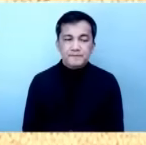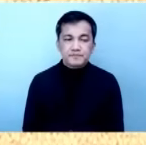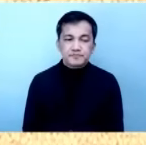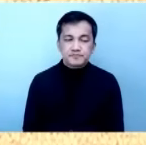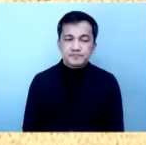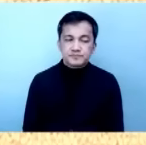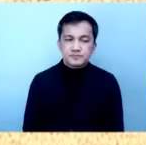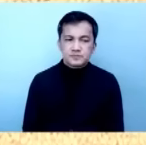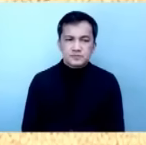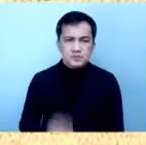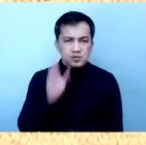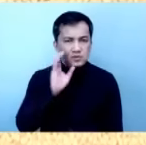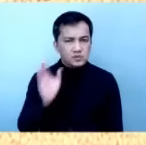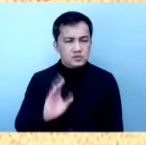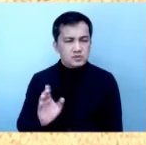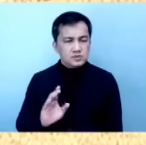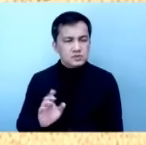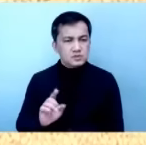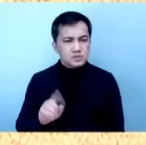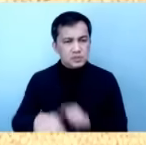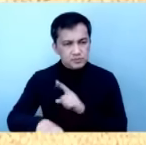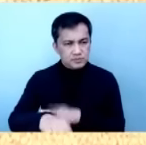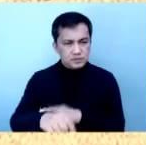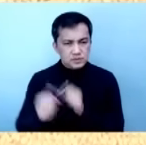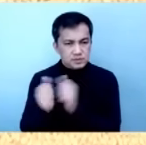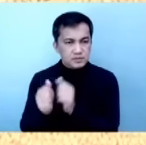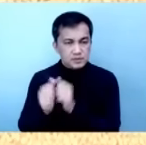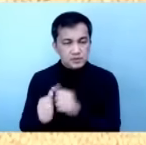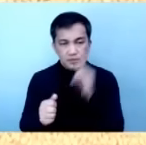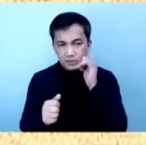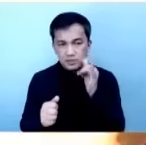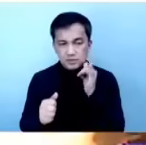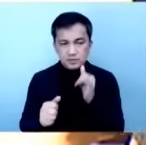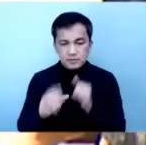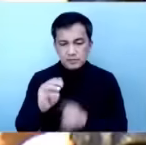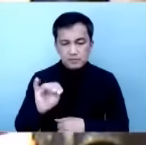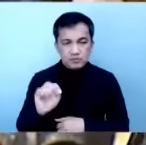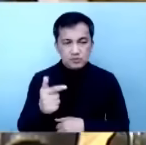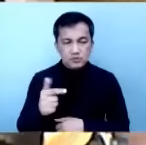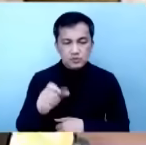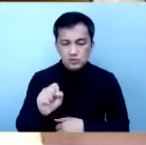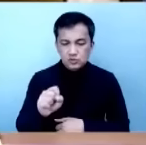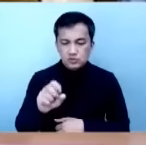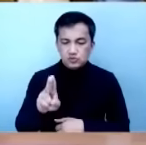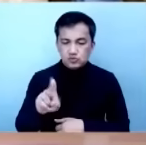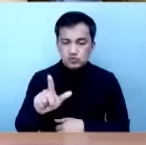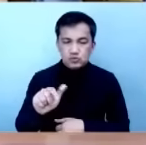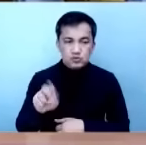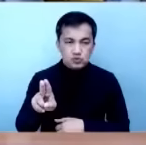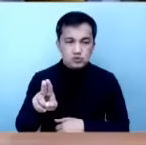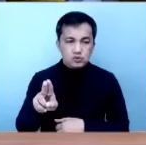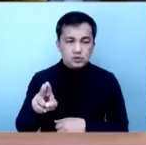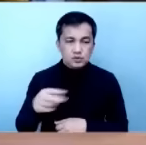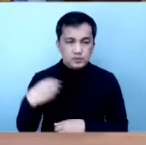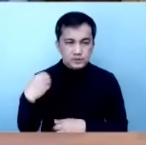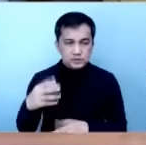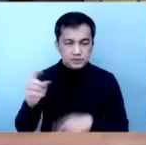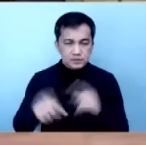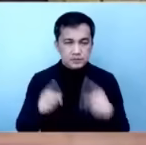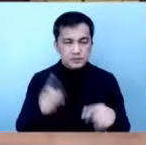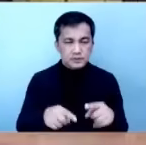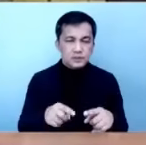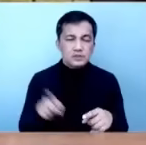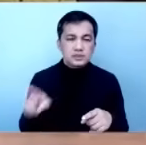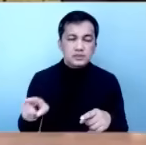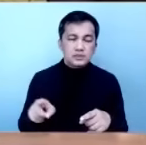pambihirang pagkakataon nagsama-sama kahapon sa maimbong sulo ang mga opisyal ng iba't ibang probinsya sa bangsamor autonomous